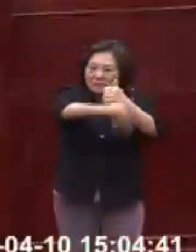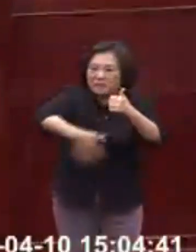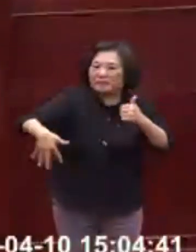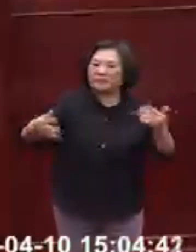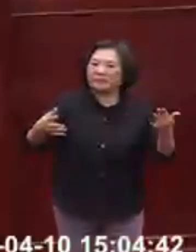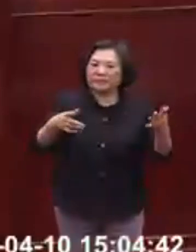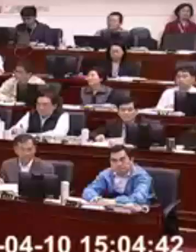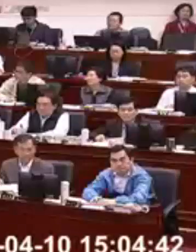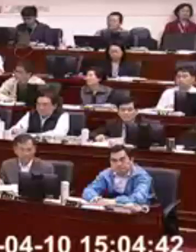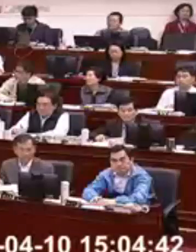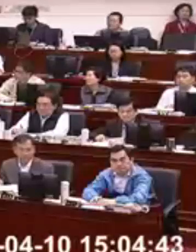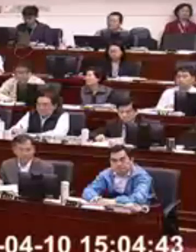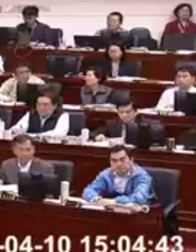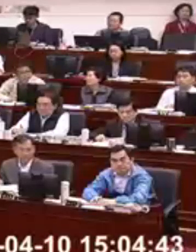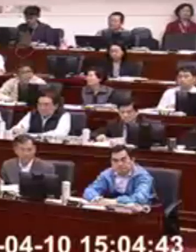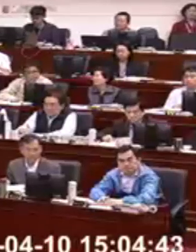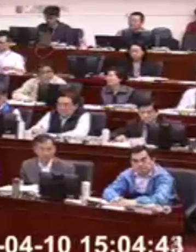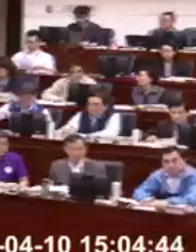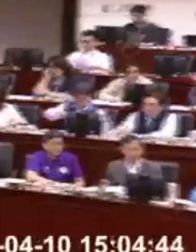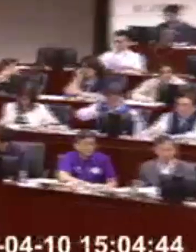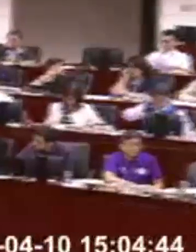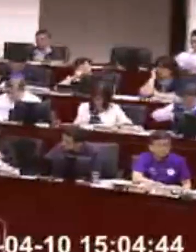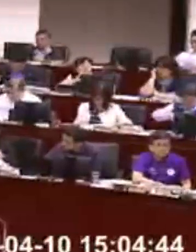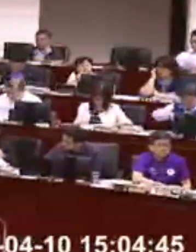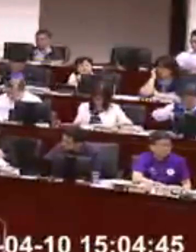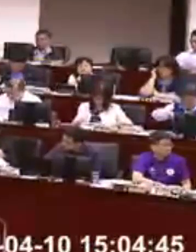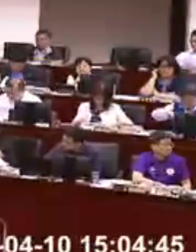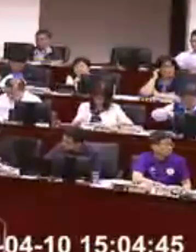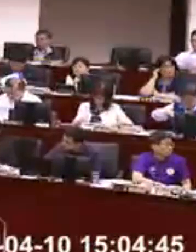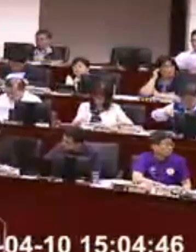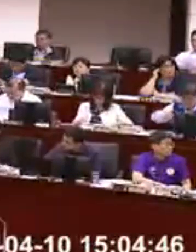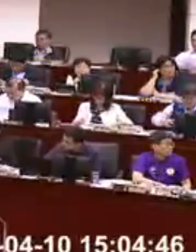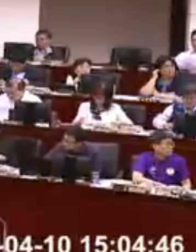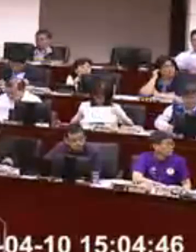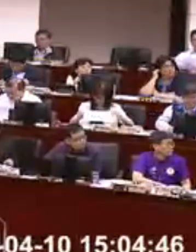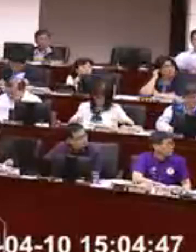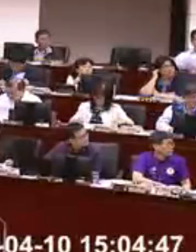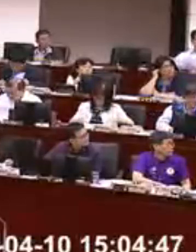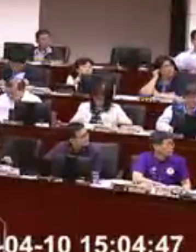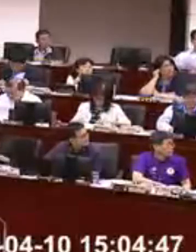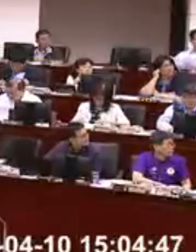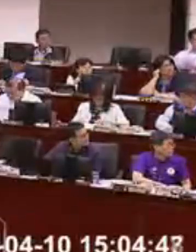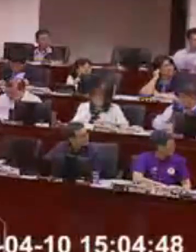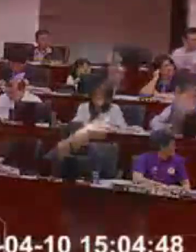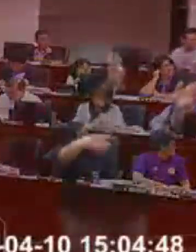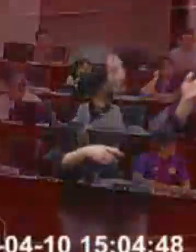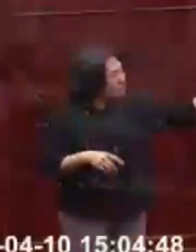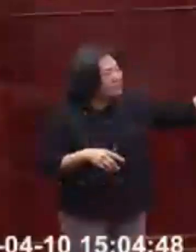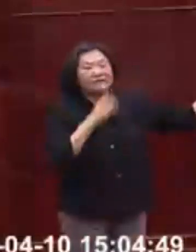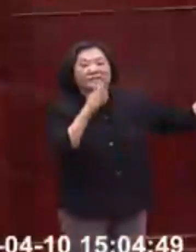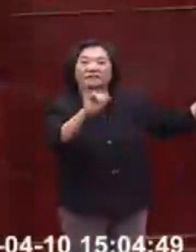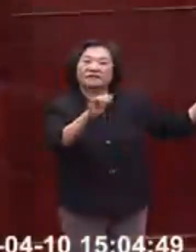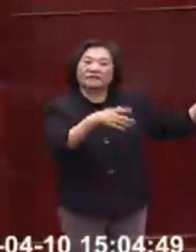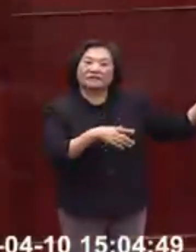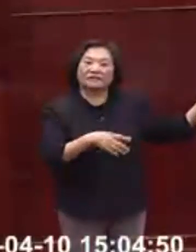种异化应该相当有经验。原民会主委那个是88万，那这个